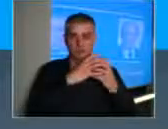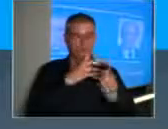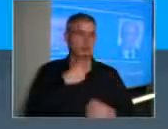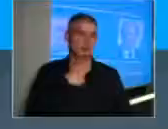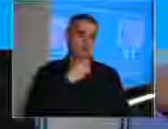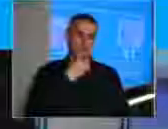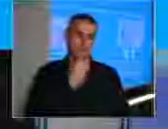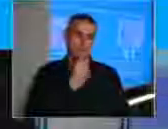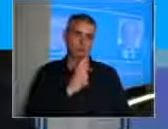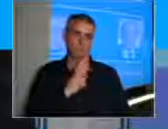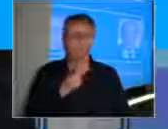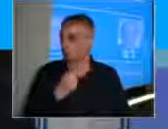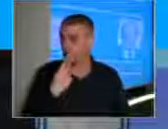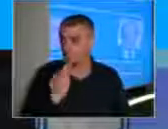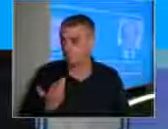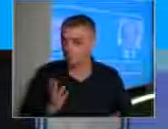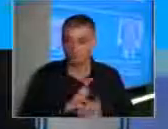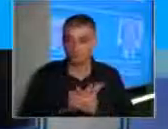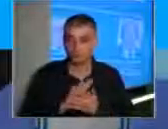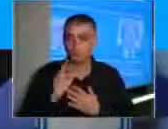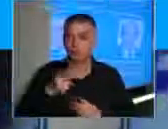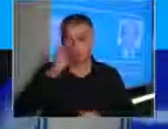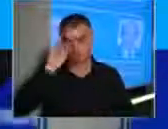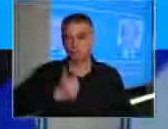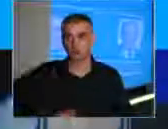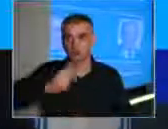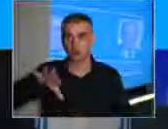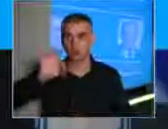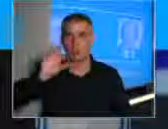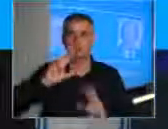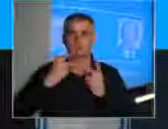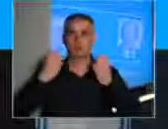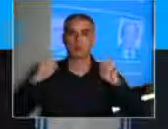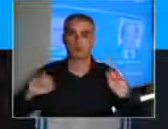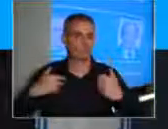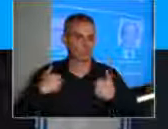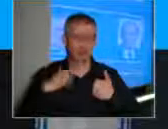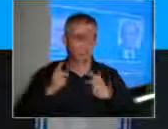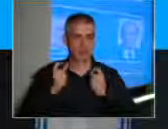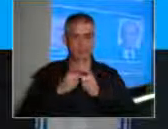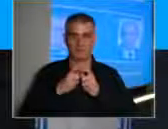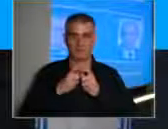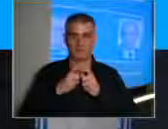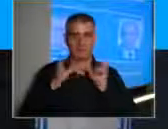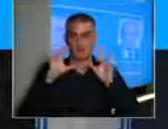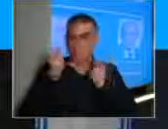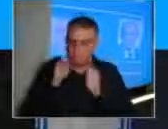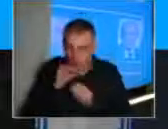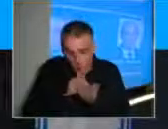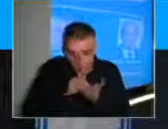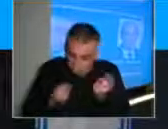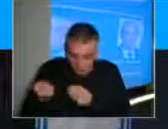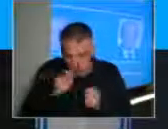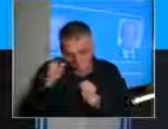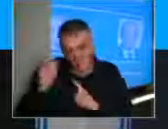משהו אחר. מה? התשובה שלי מאוד פשוטה, יש מנהיג לליכוד, הוא נבחר בצורה דמוקרטית. אנחנו לא מפלגה שסגרו בלילה רשימה, ואף